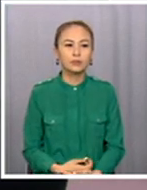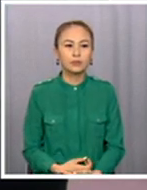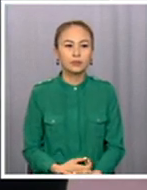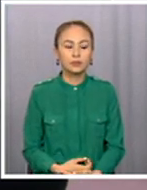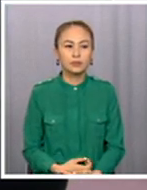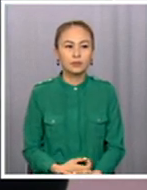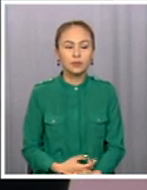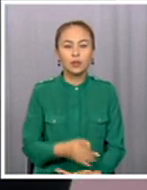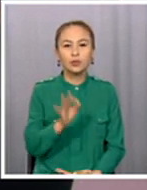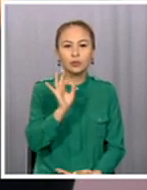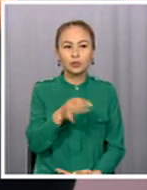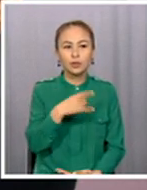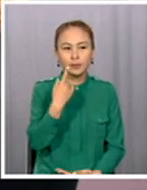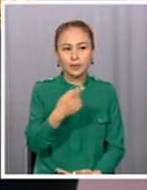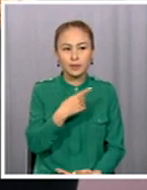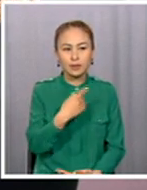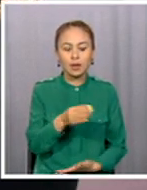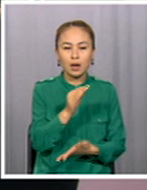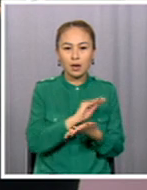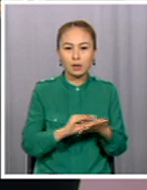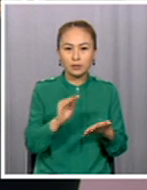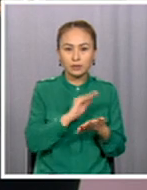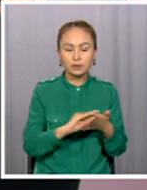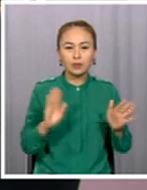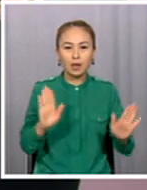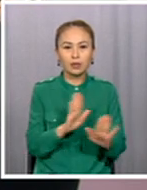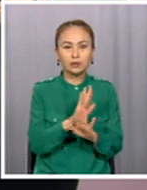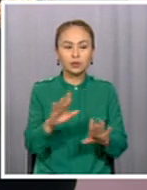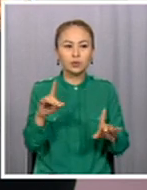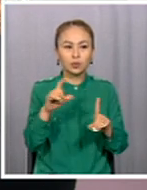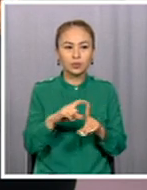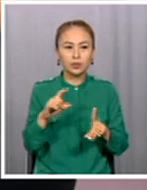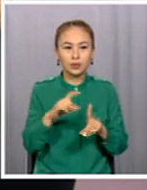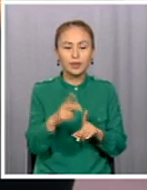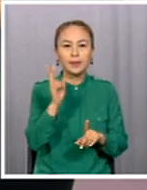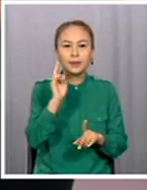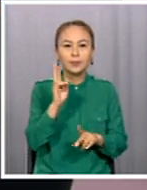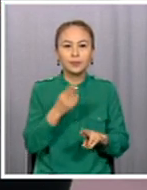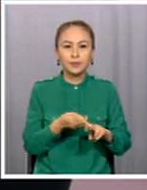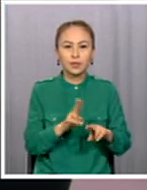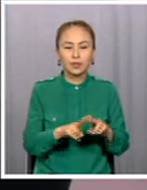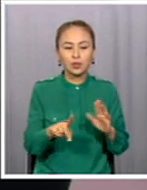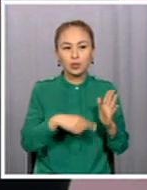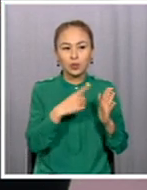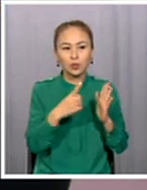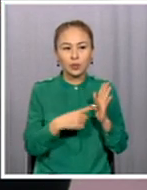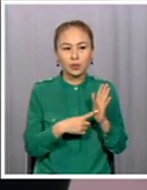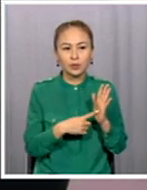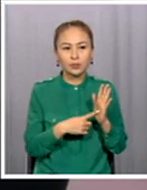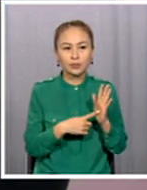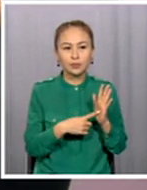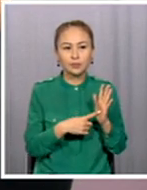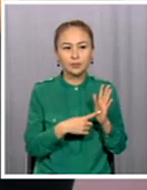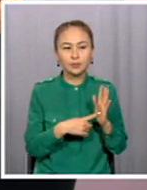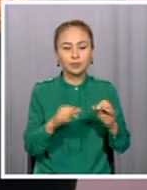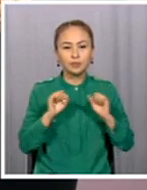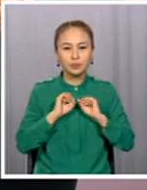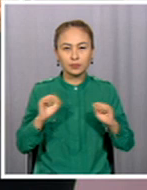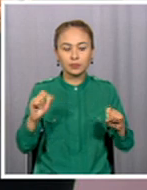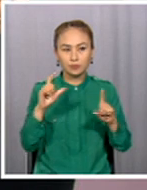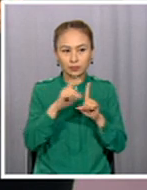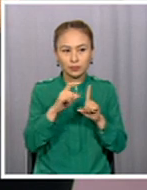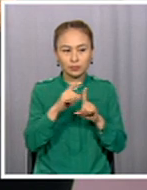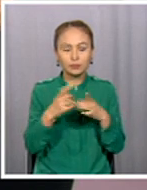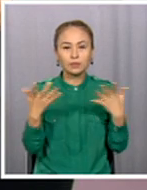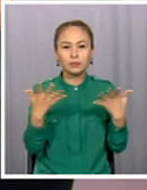Дұрыс айтасыңдар, ақын, әнші сөздеріне кім деген сұрақ қойылады? Батырлар сөзіне